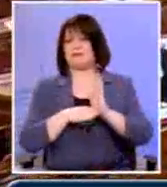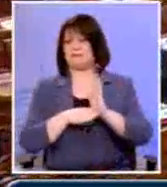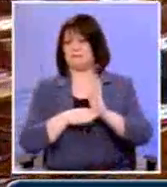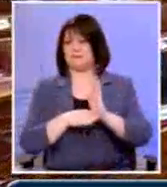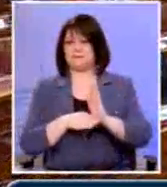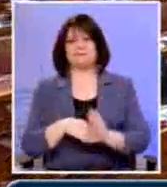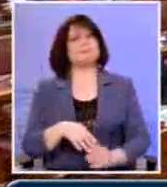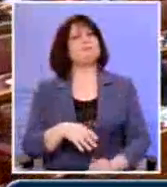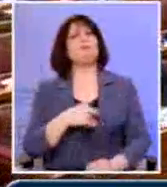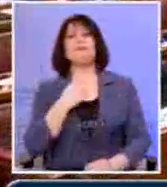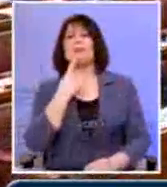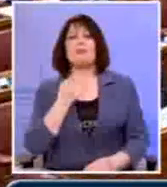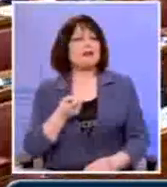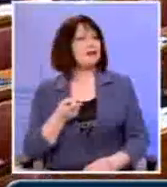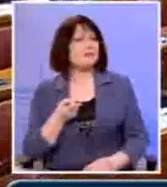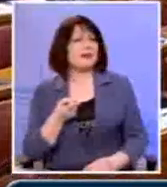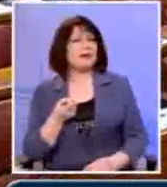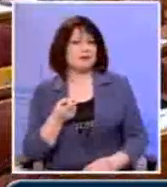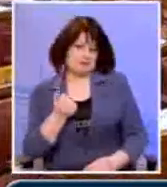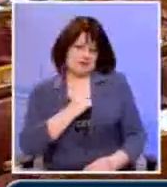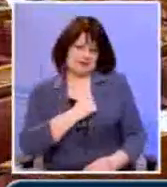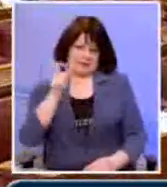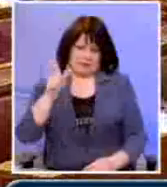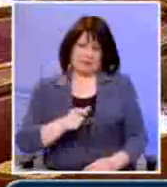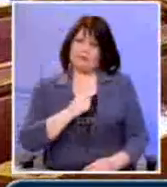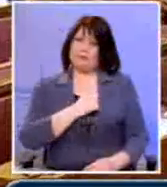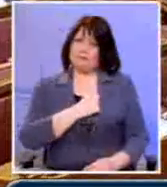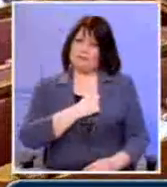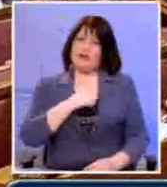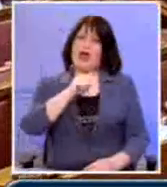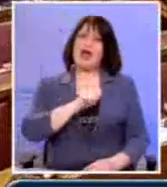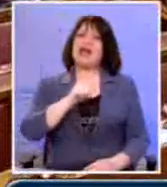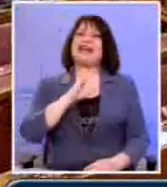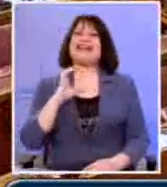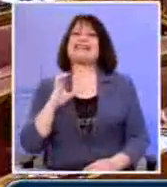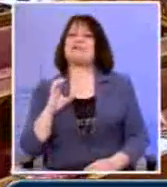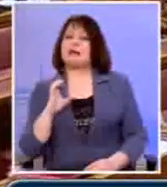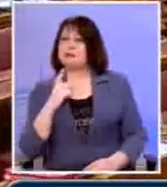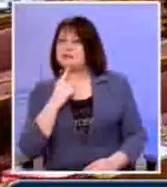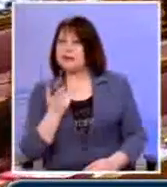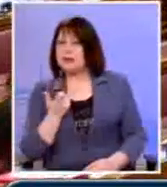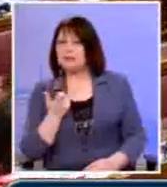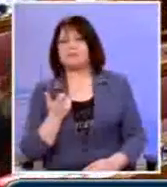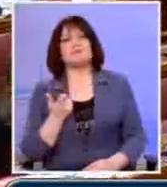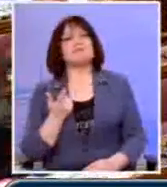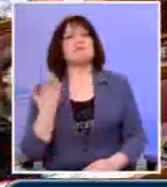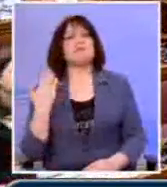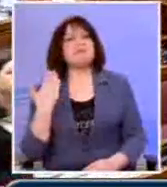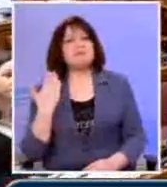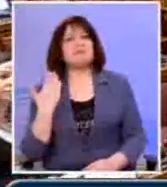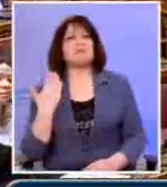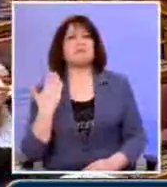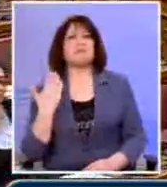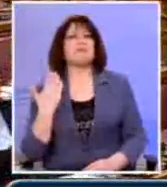που είχε πιστέψει και ο ίδιος, όπως και ο Άλαν Γκρίνσπαν πριν από αυτόν, όπως και ολόκληρη η